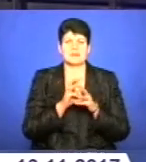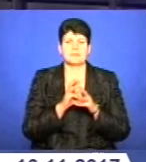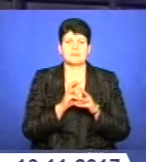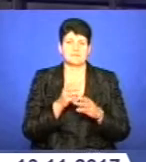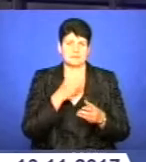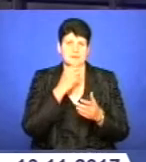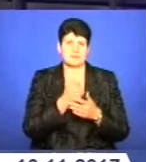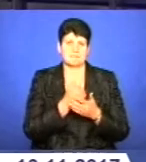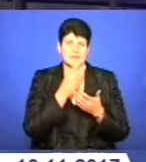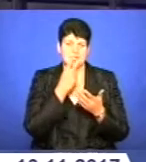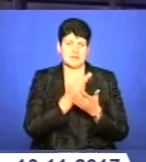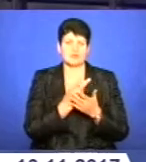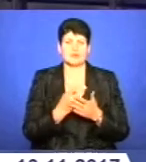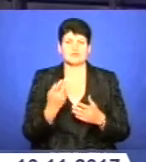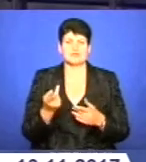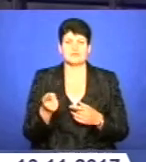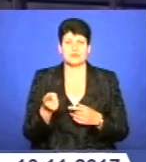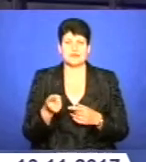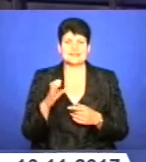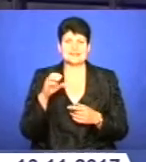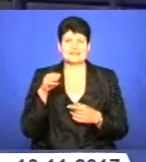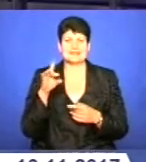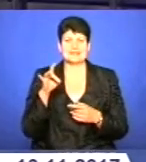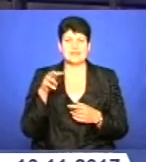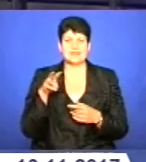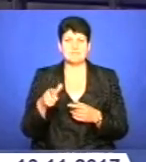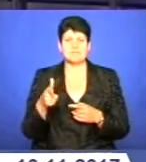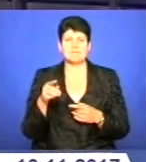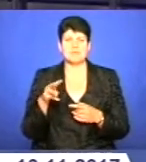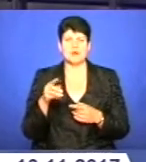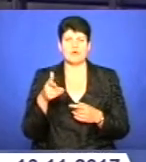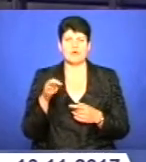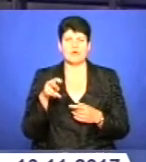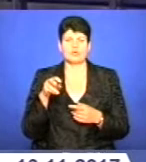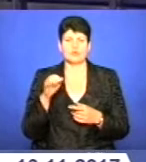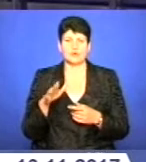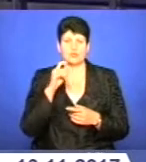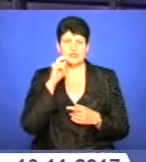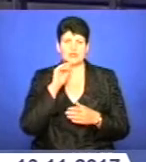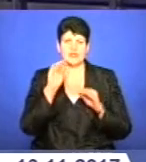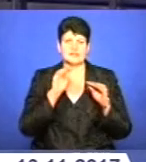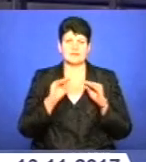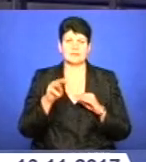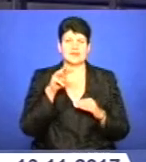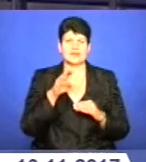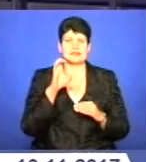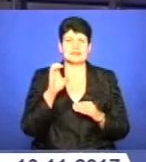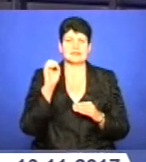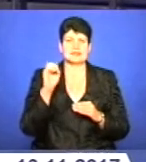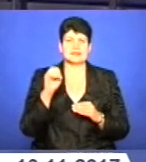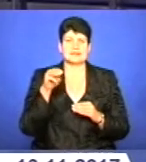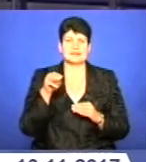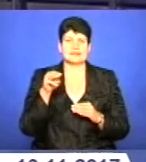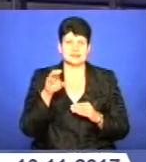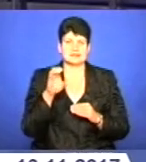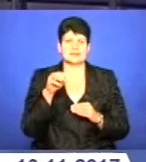психологічної драми показали у Тернополі. «Стрімголов» – дебютна повнометражна стрічка українського режисера Марини Степанської. Одну із